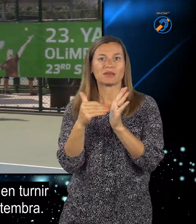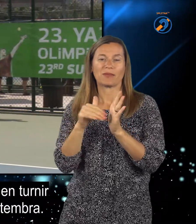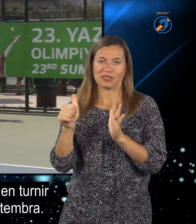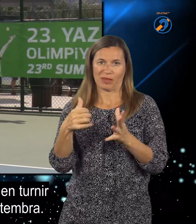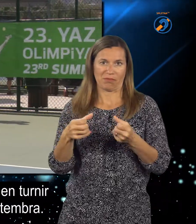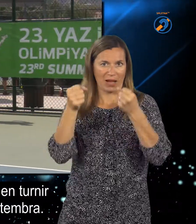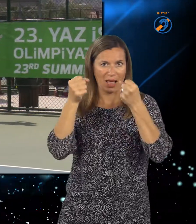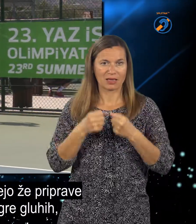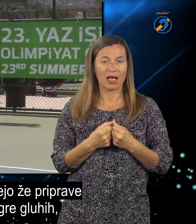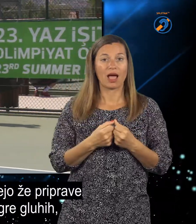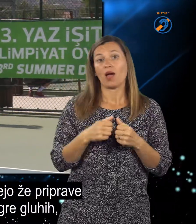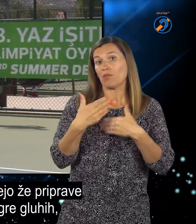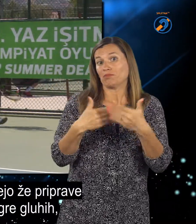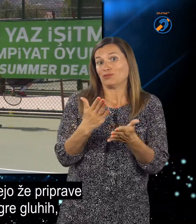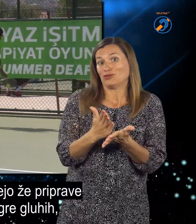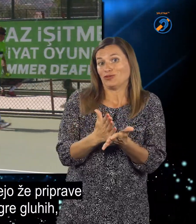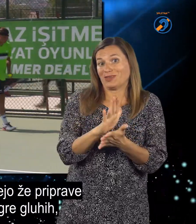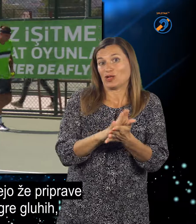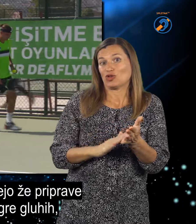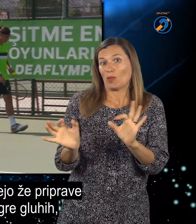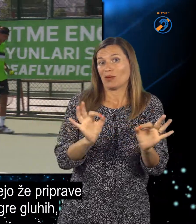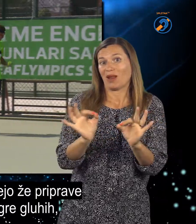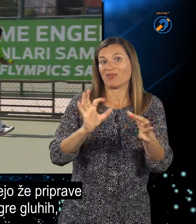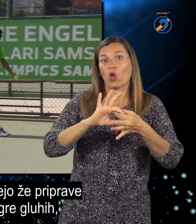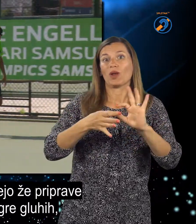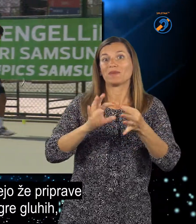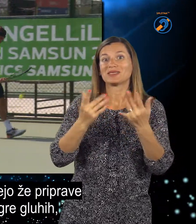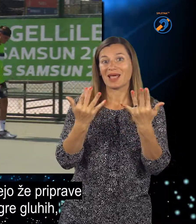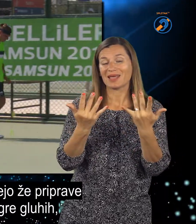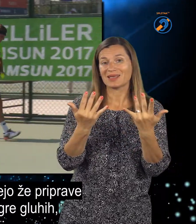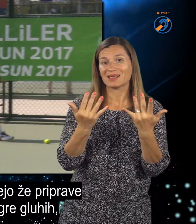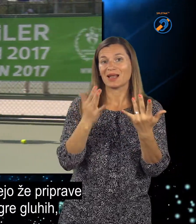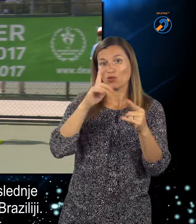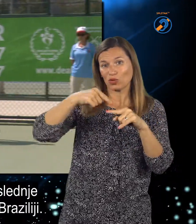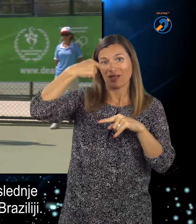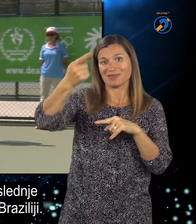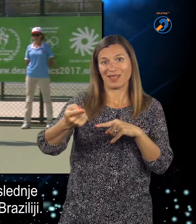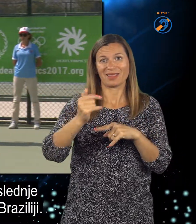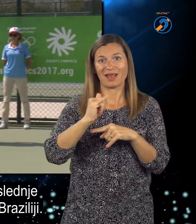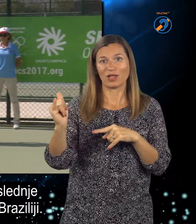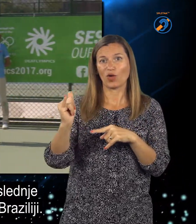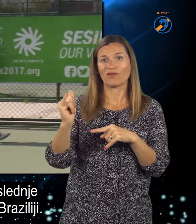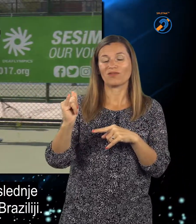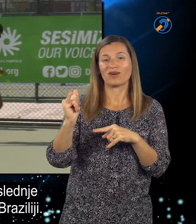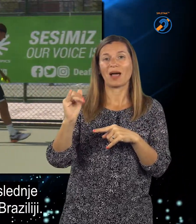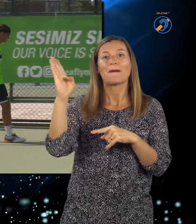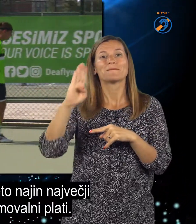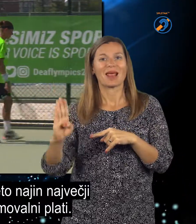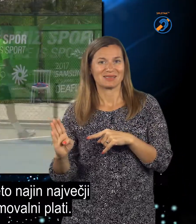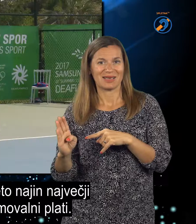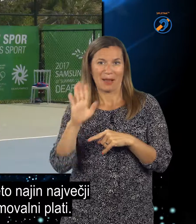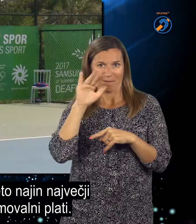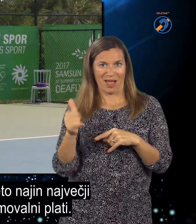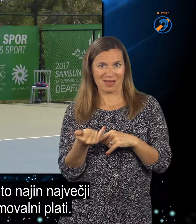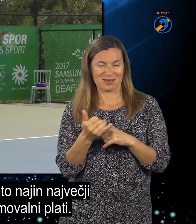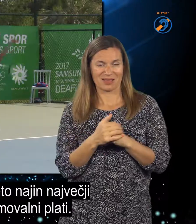v Prago. Potem se pa tako že začnejo priprave na olimpijske igre, ki bodo naslednje leto v Braziliji,